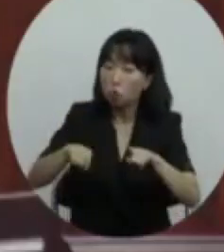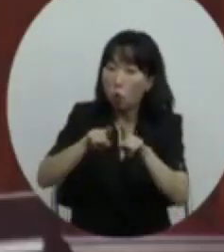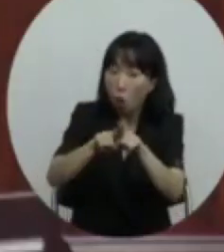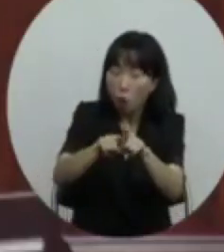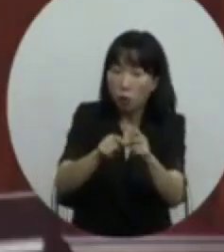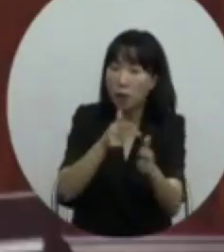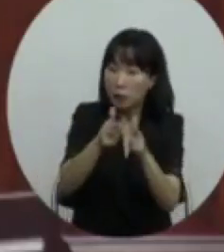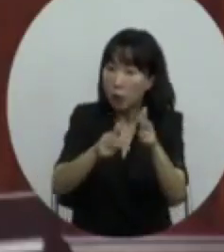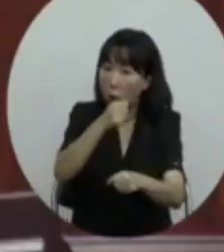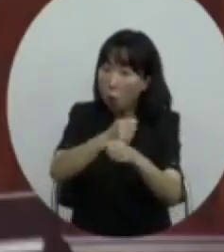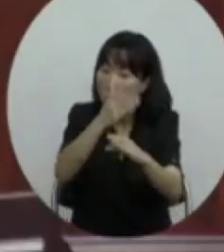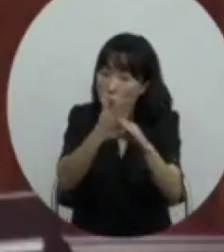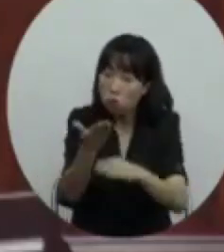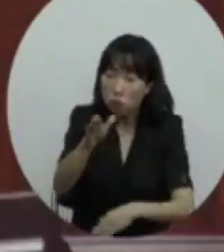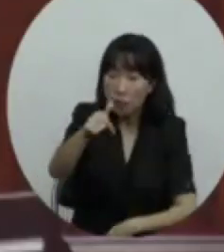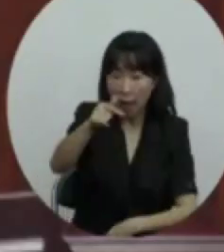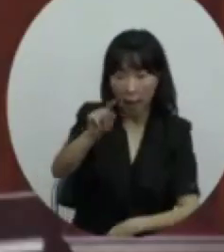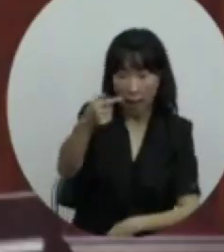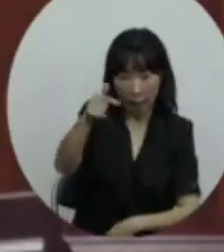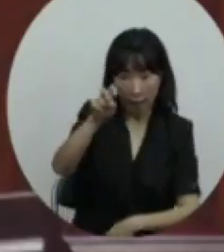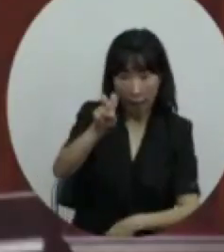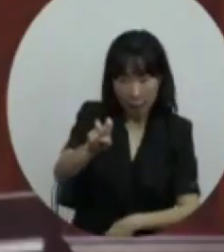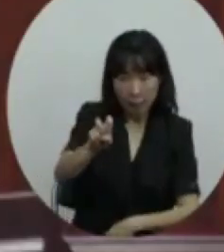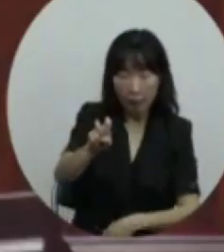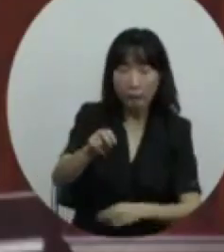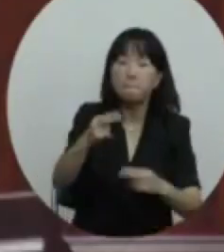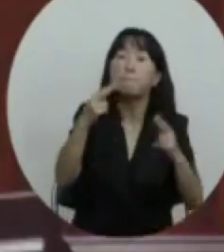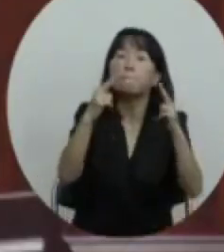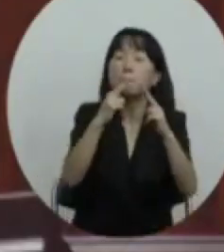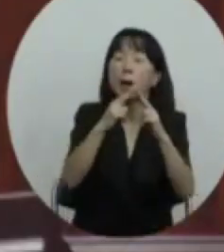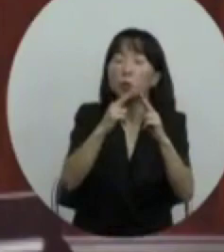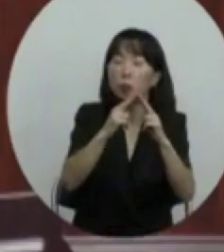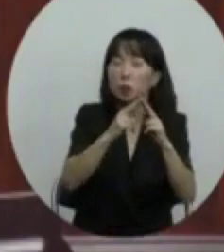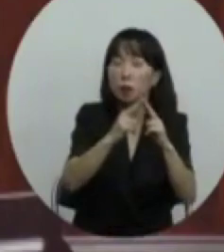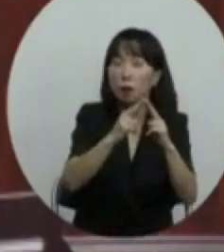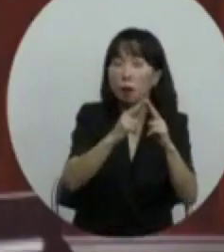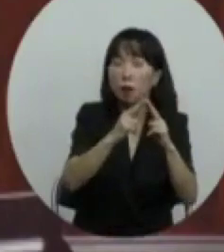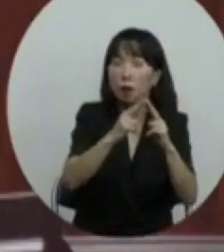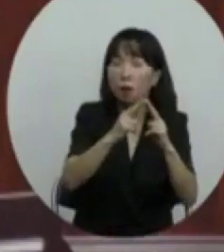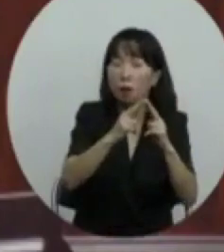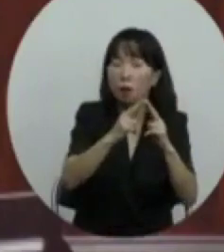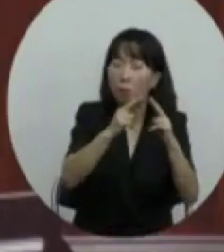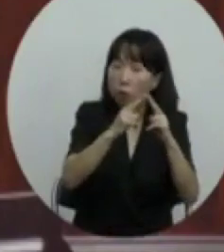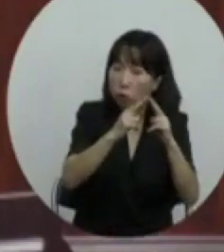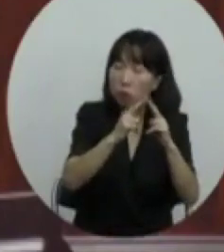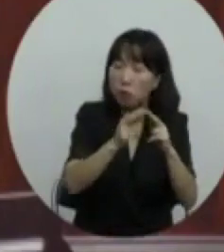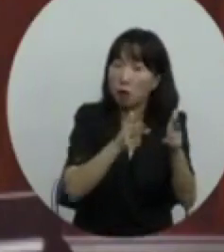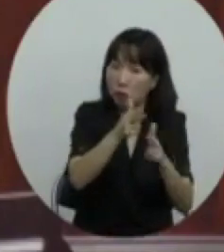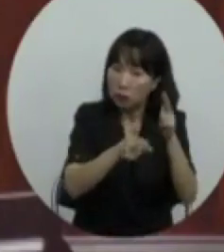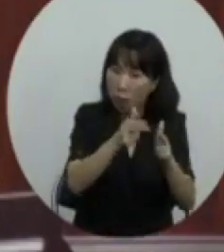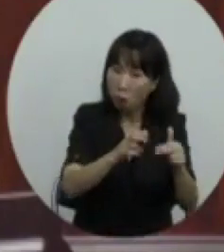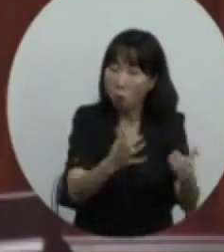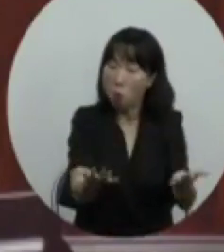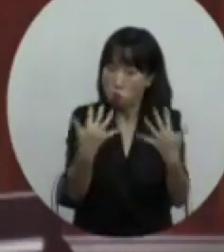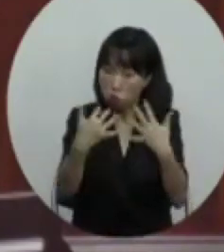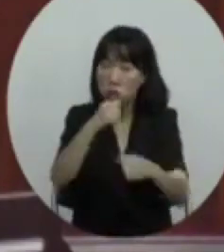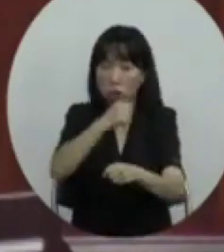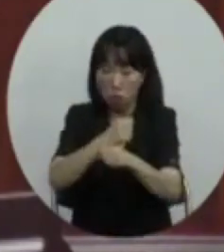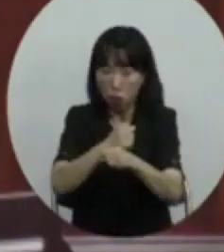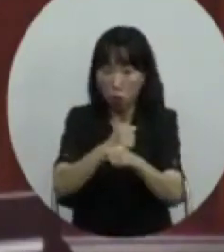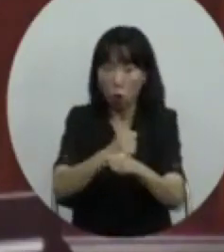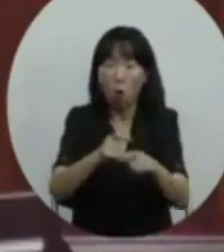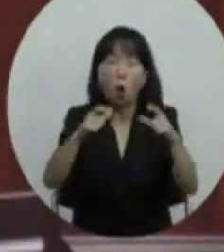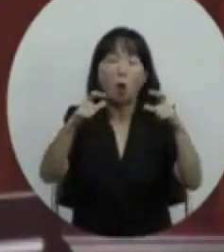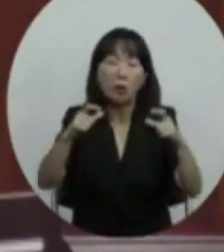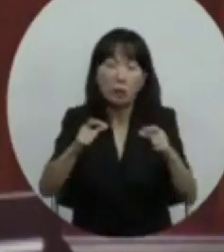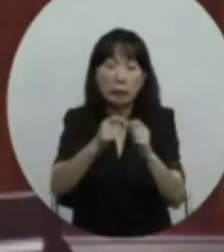산업단지에 20개 이상의 반도체 기업 입주 지원을 약속받아 지방산업단지 조성에 박차를